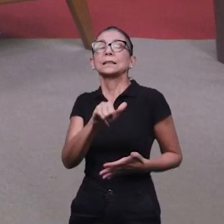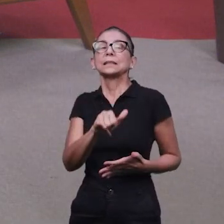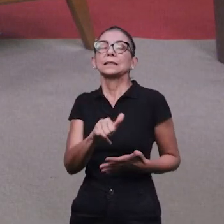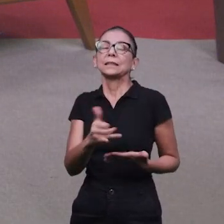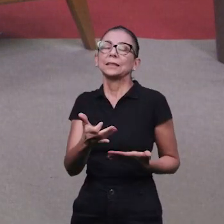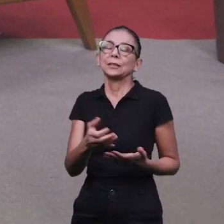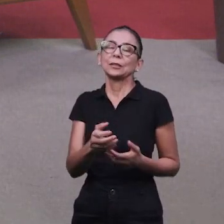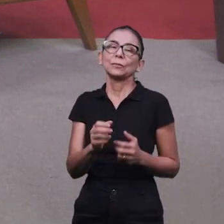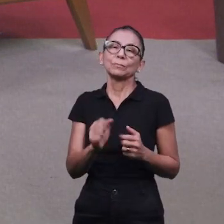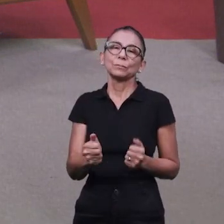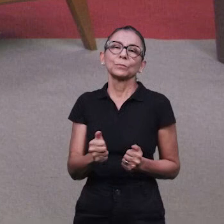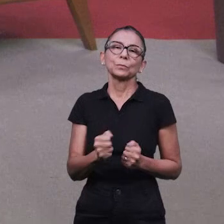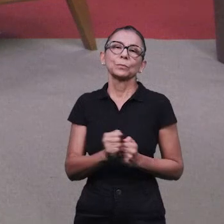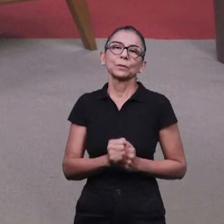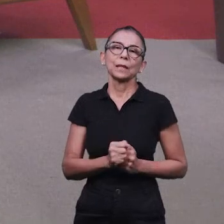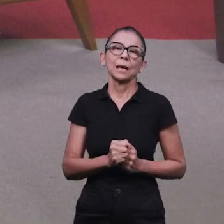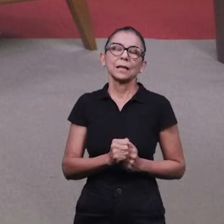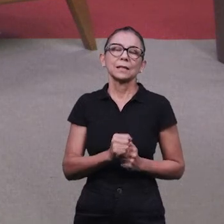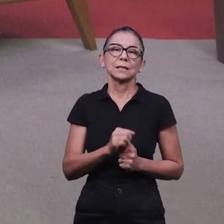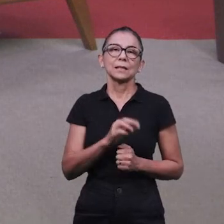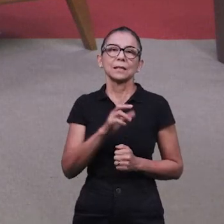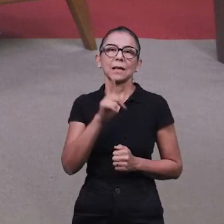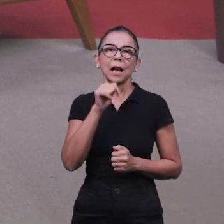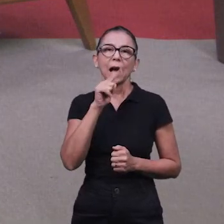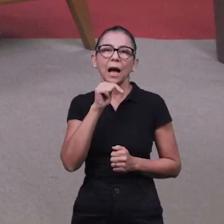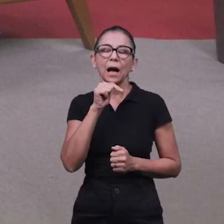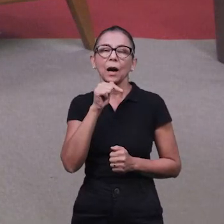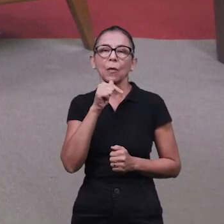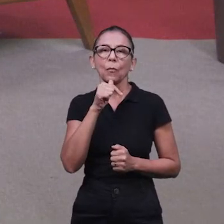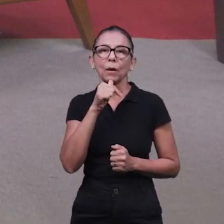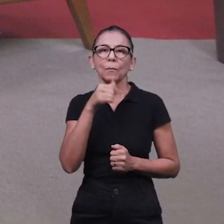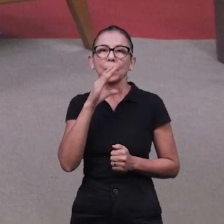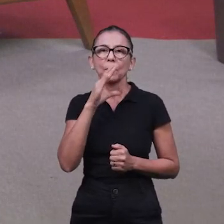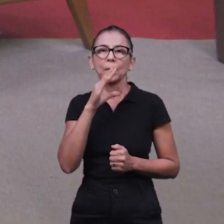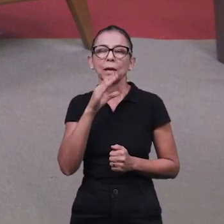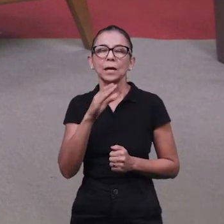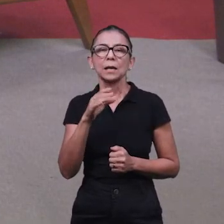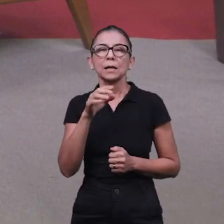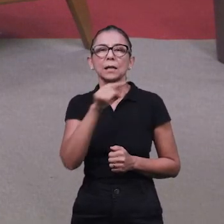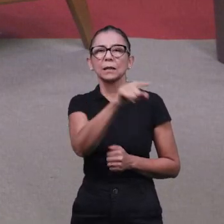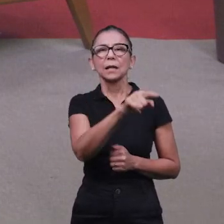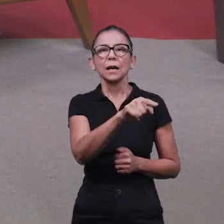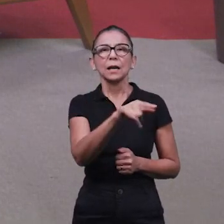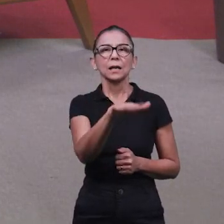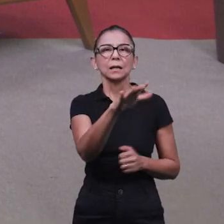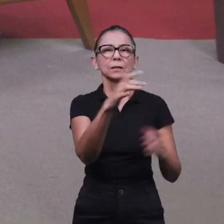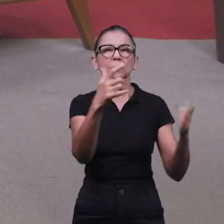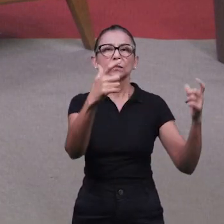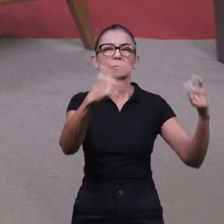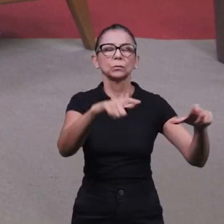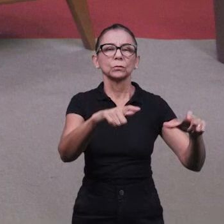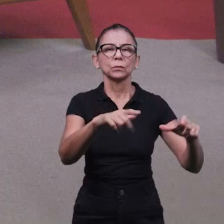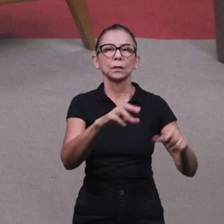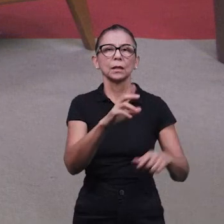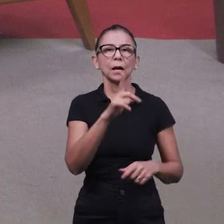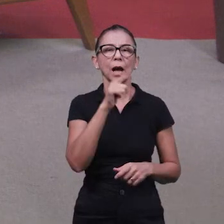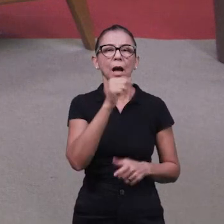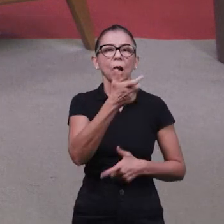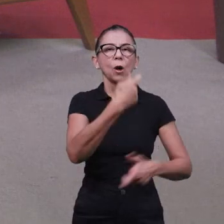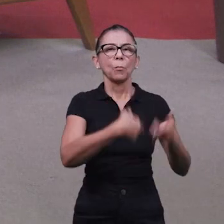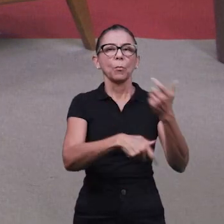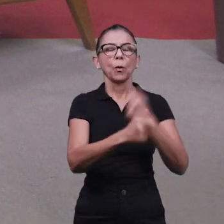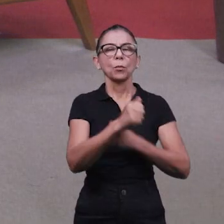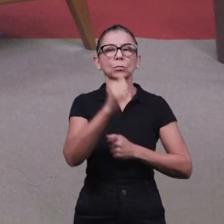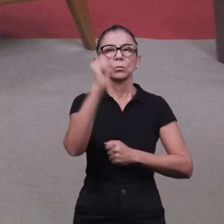Si je pouvais boire de l'eau qui se trouve du puits de Bethléem. Et la Bible dit que 3 de ces 37